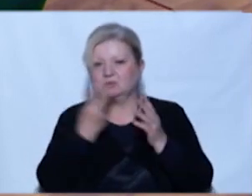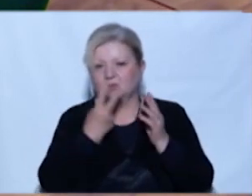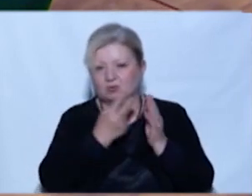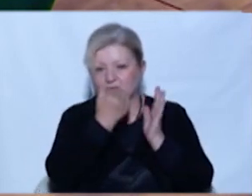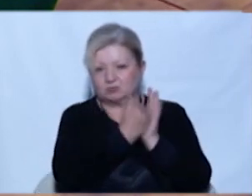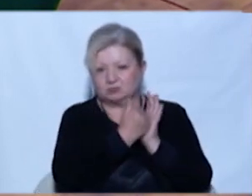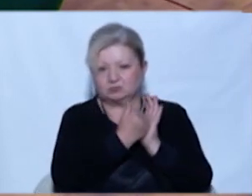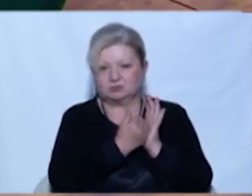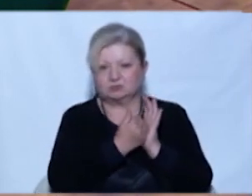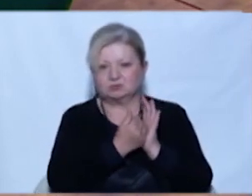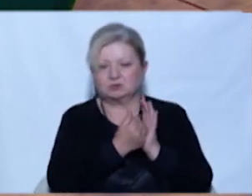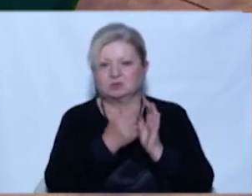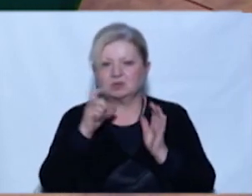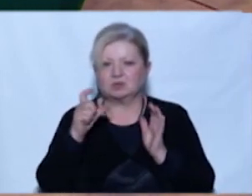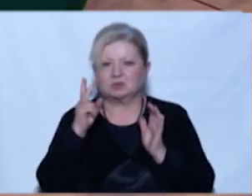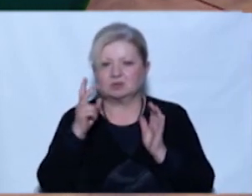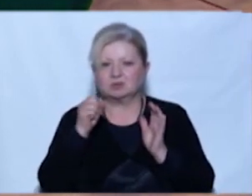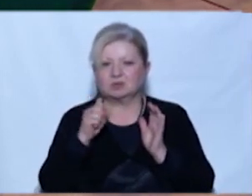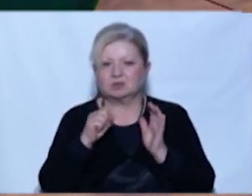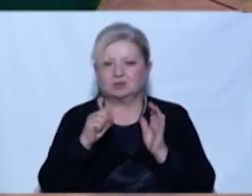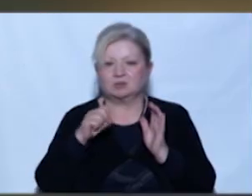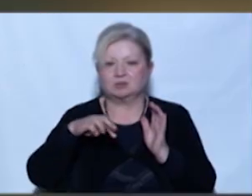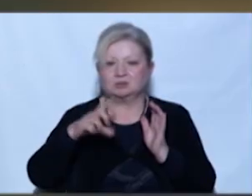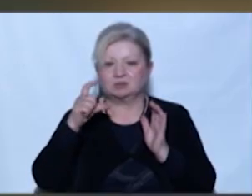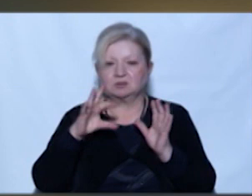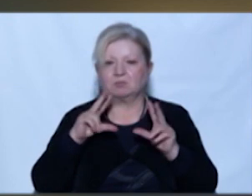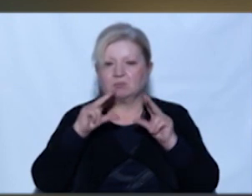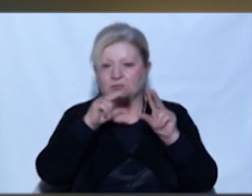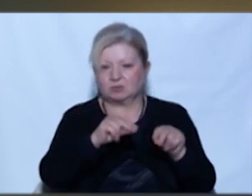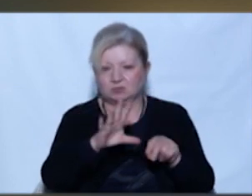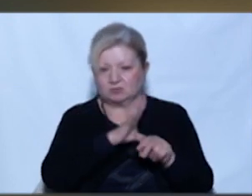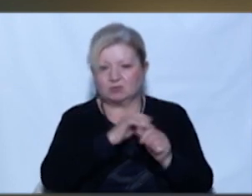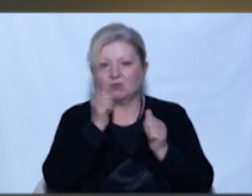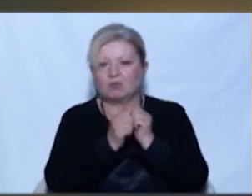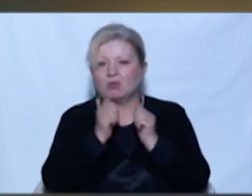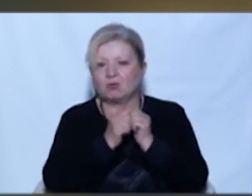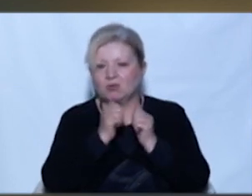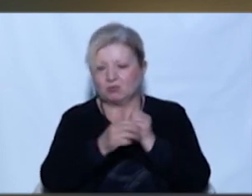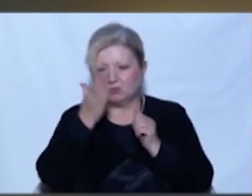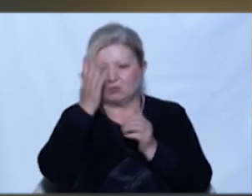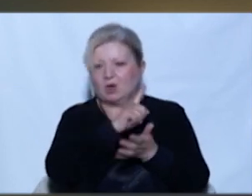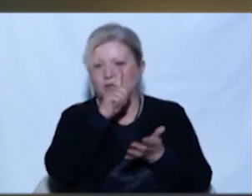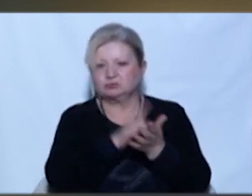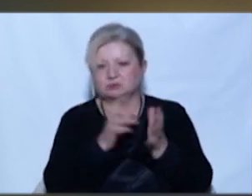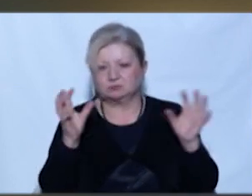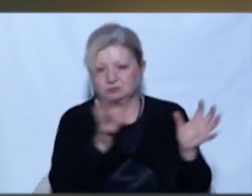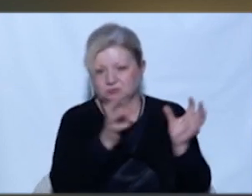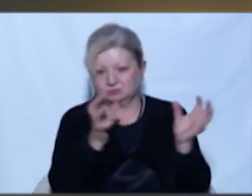მუხლით ეკატერინე მეორე პირობასდებდა რომ ყოველთვის მზრუნველობას და მფარველობას